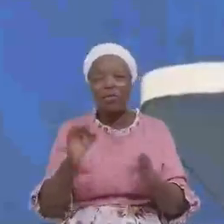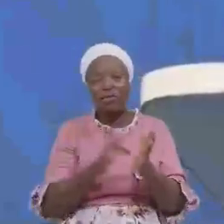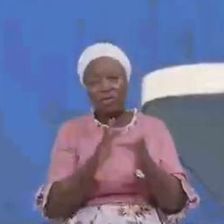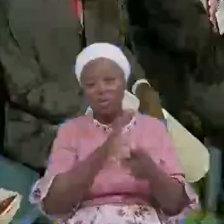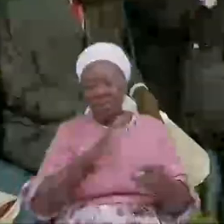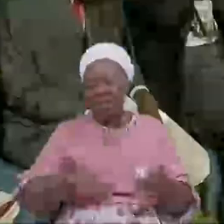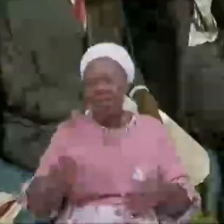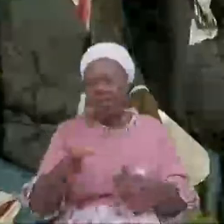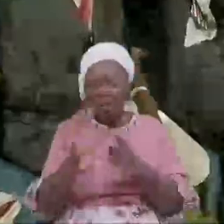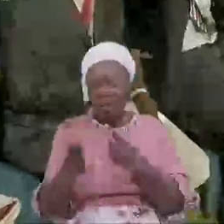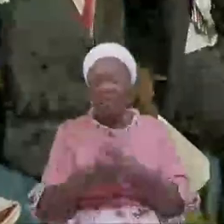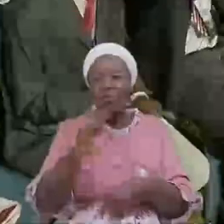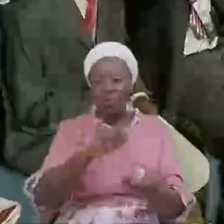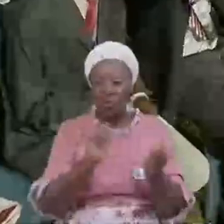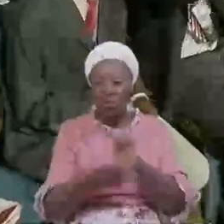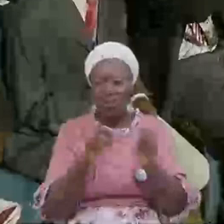condition va changer.